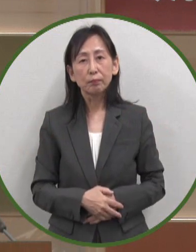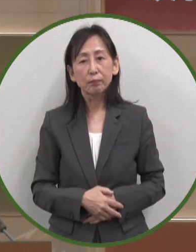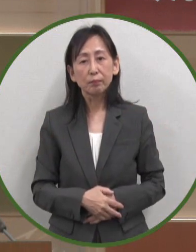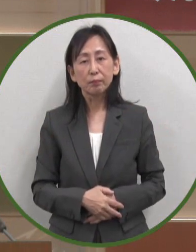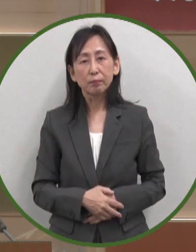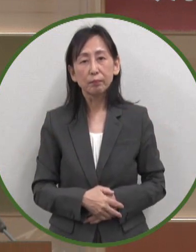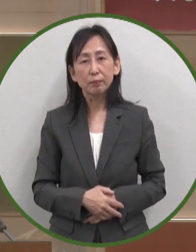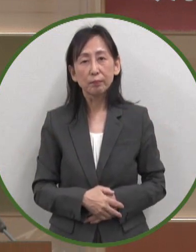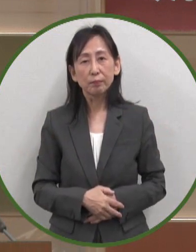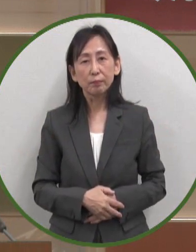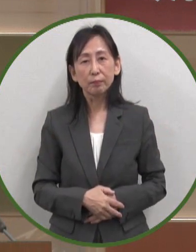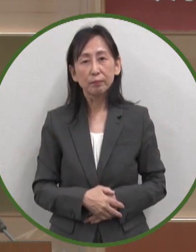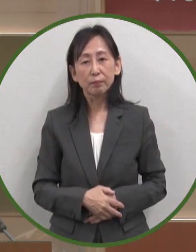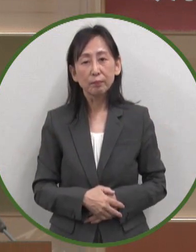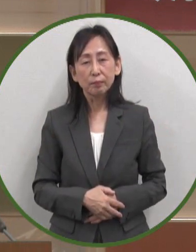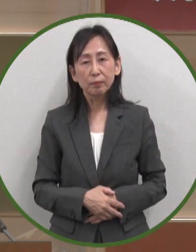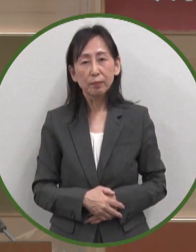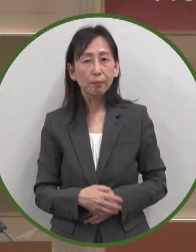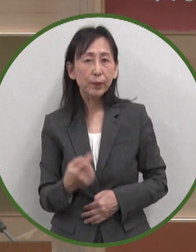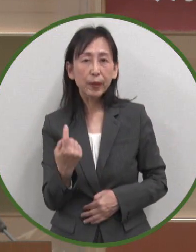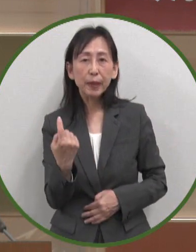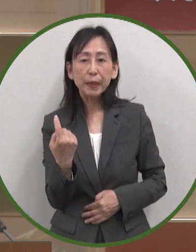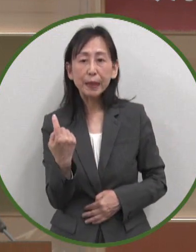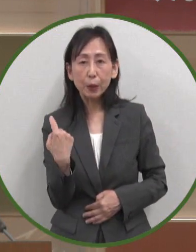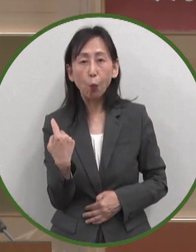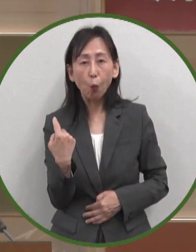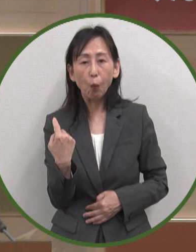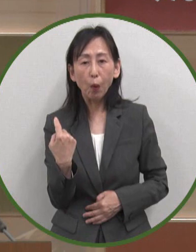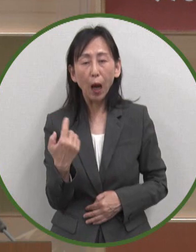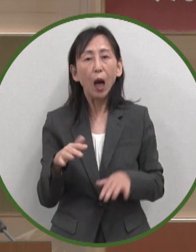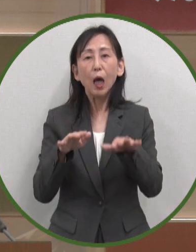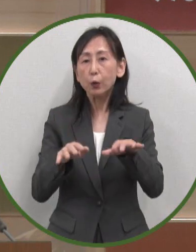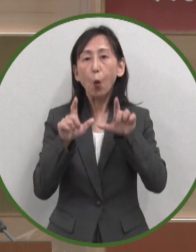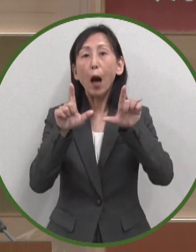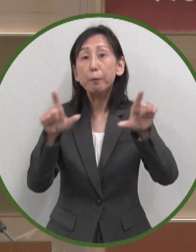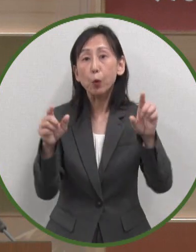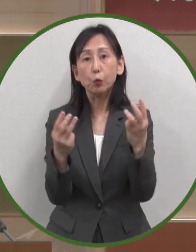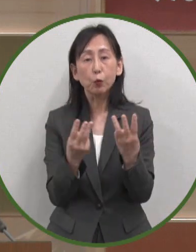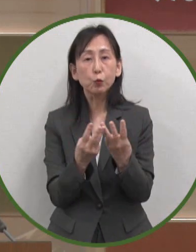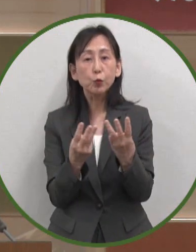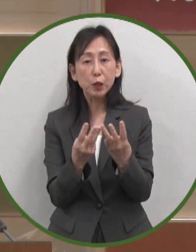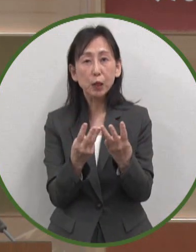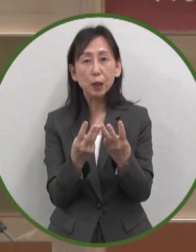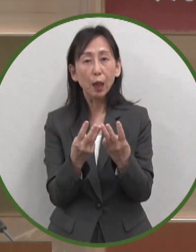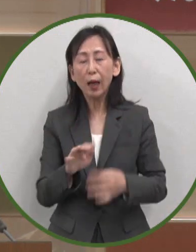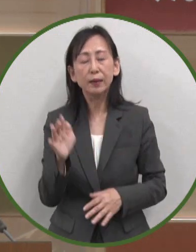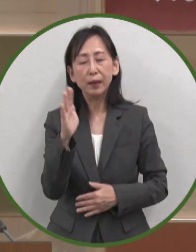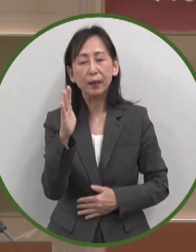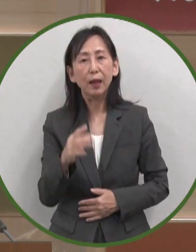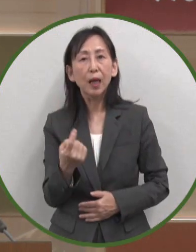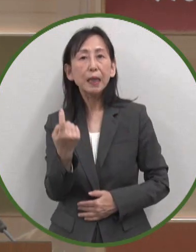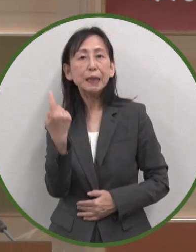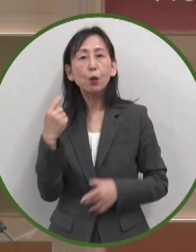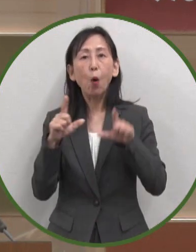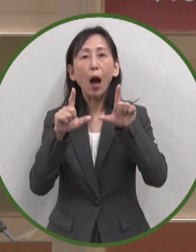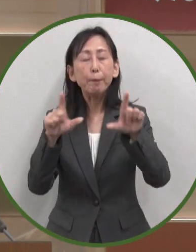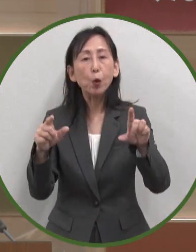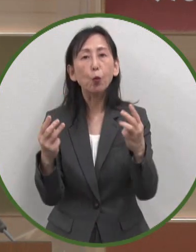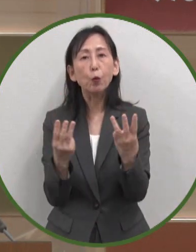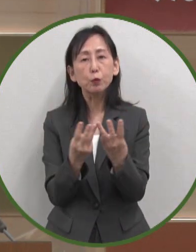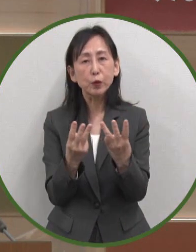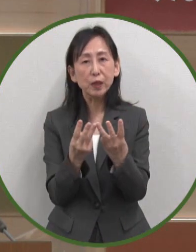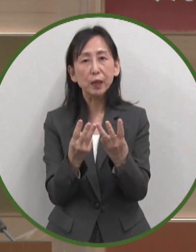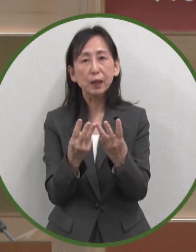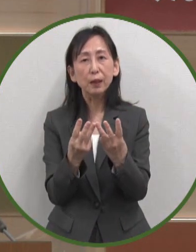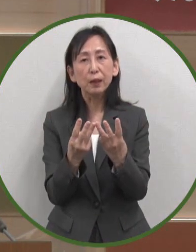ただそれが昨日の、だから今日発表の数字ですね、ごめんなさい、昨日の発表の数字かについ